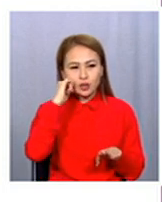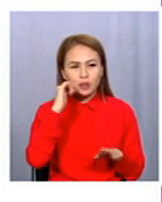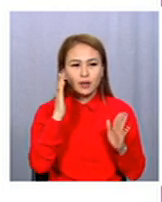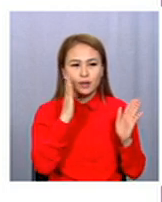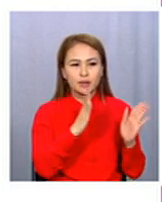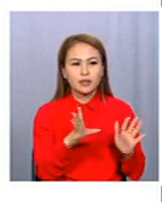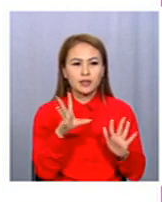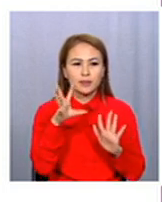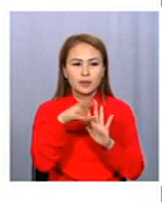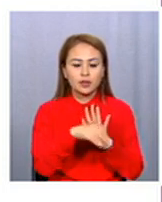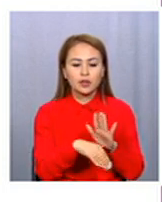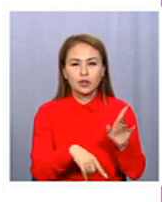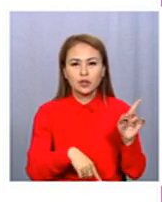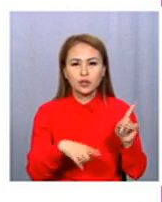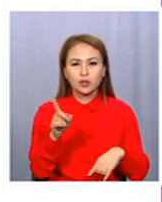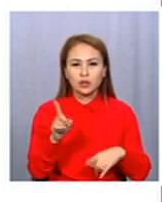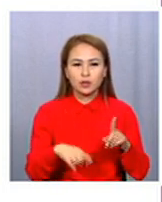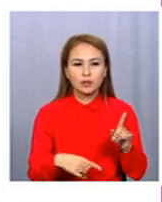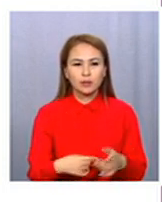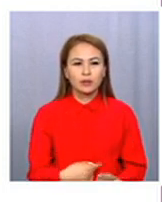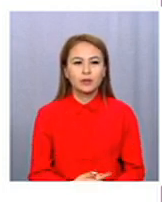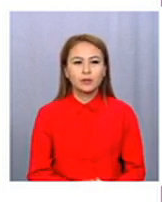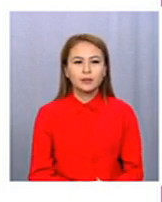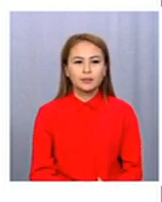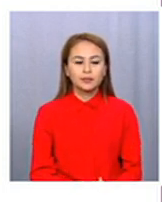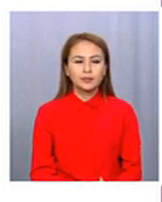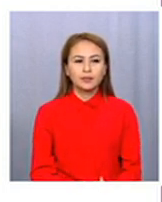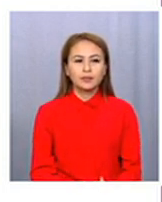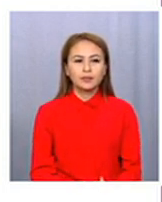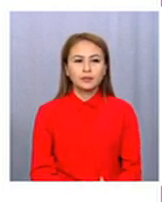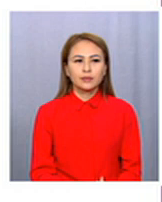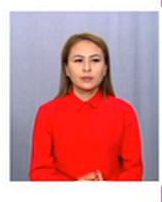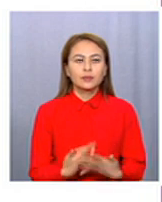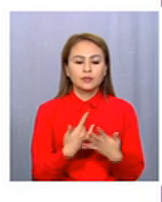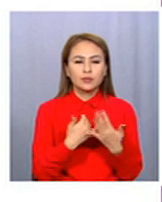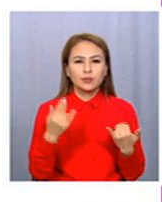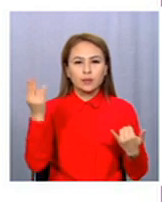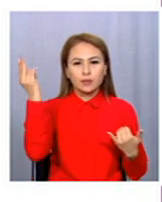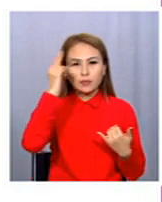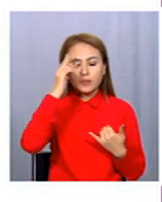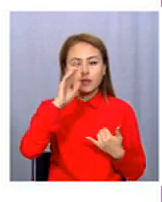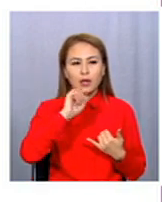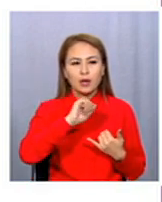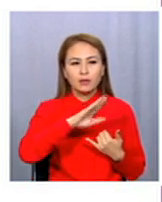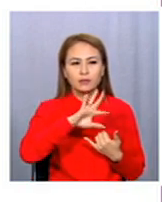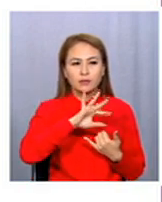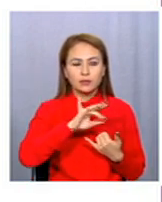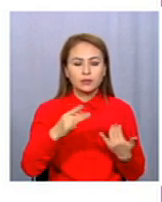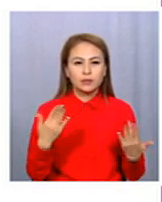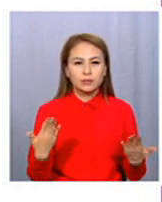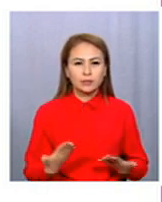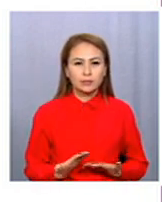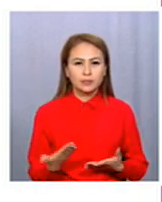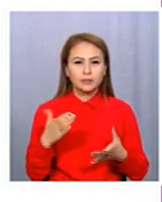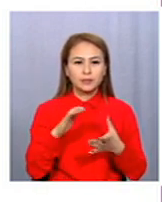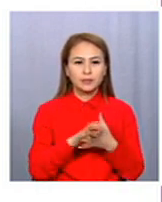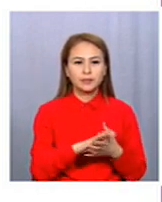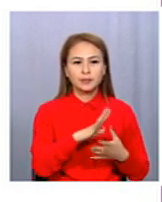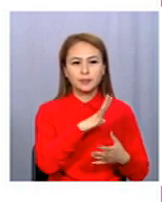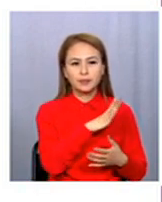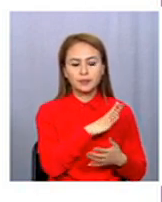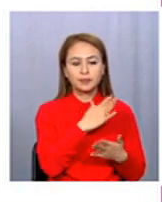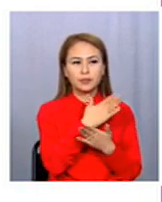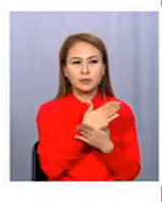қатарын сиретпеуге шақырады. Оқушылар, автордың өмірімен қысқаша таныс болдыңыздар.